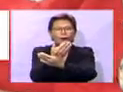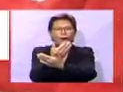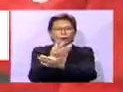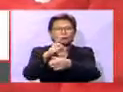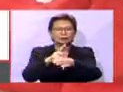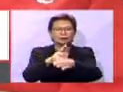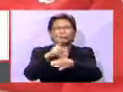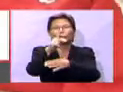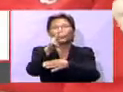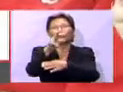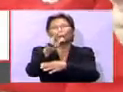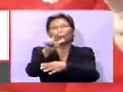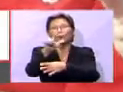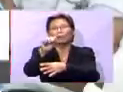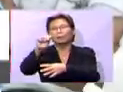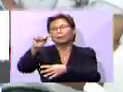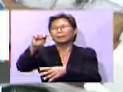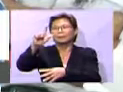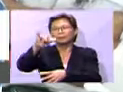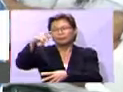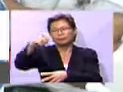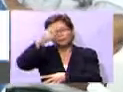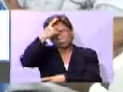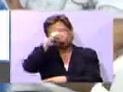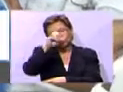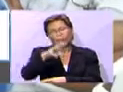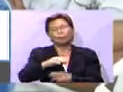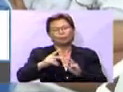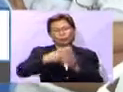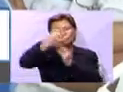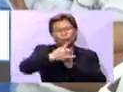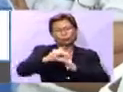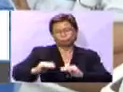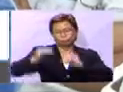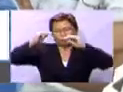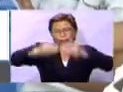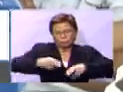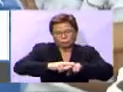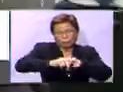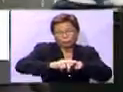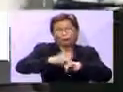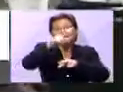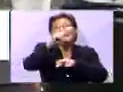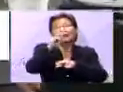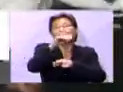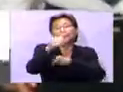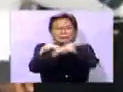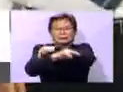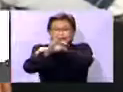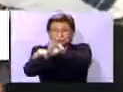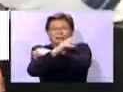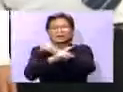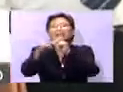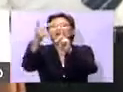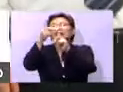di Kuala Lipis, Pahang. Sementara itu, Datuk Seri Liao berkata projek menaik taraf landasan kereta api Gemas Negeri Sembilan ke Tumpat,